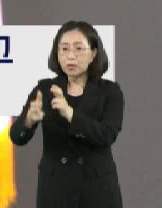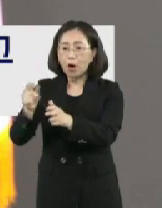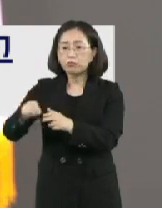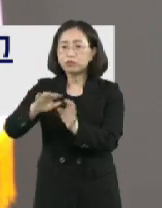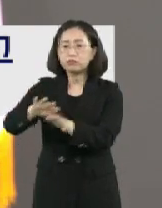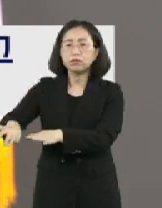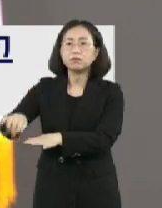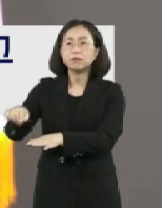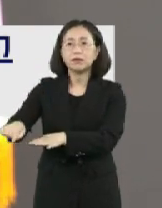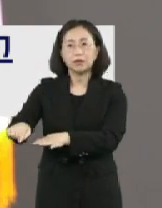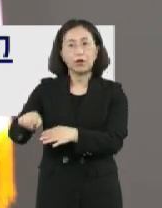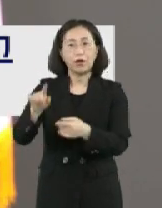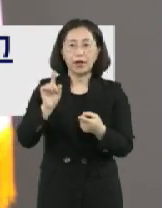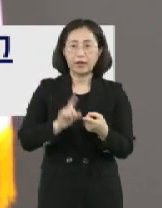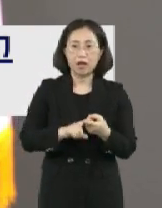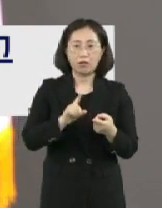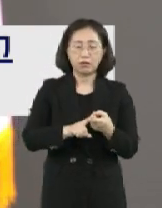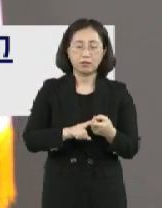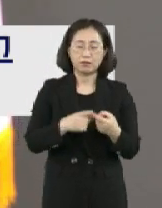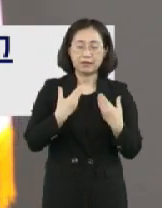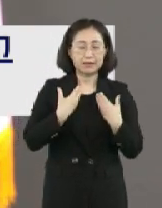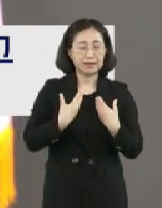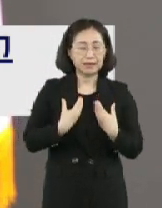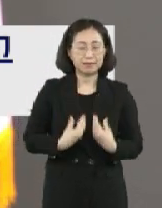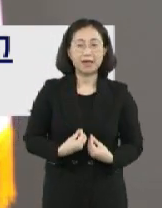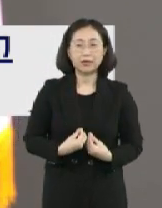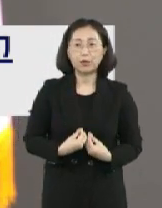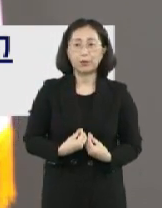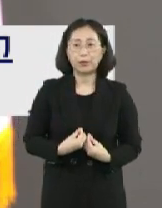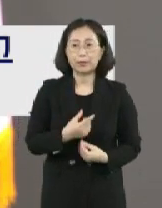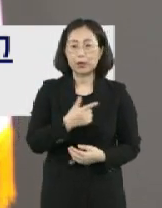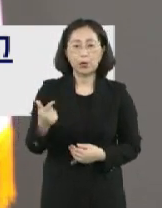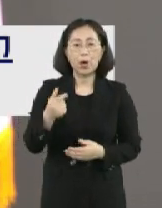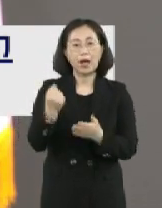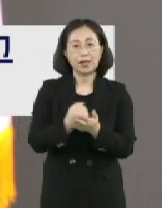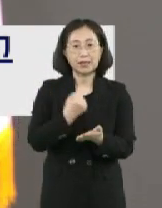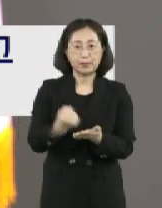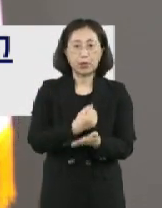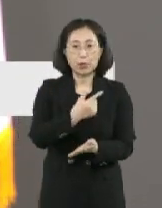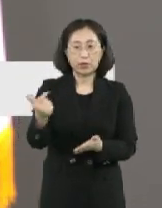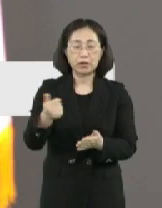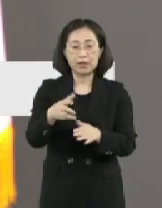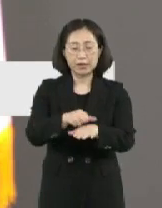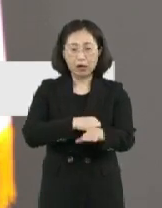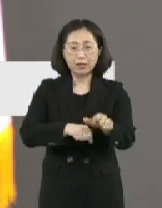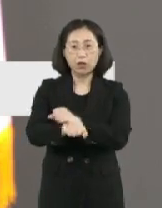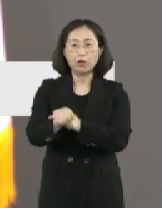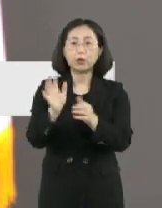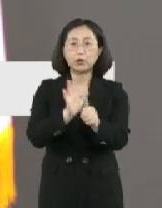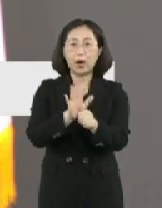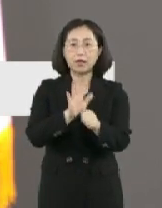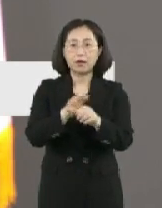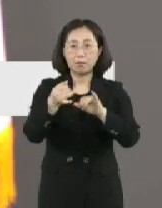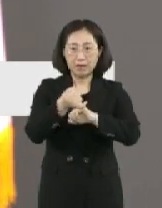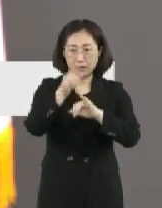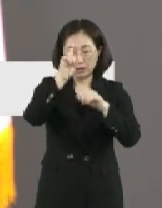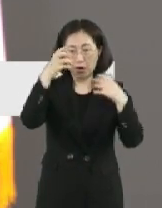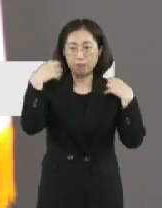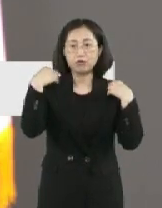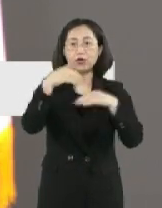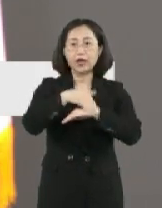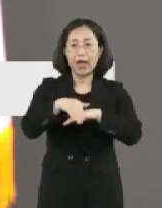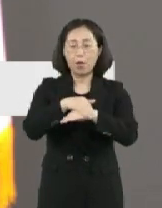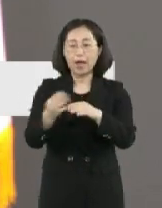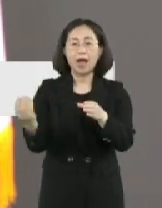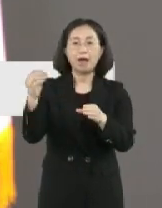사업으로밖에 반영되지 않은 것은 대단히 실망스럽고 또 아쉬움도 큽니다. 적극 협력해서 반드시 정부